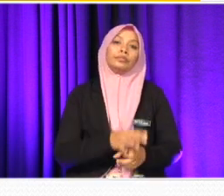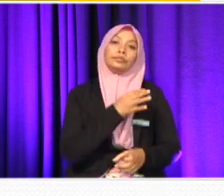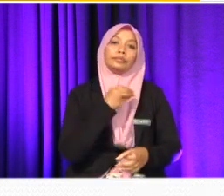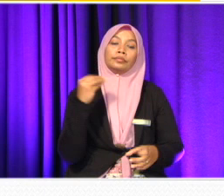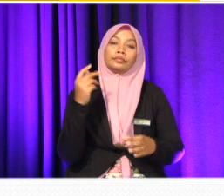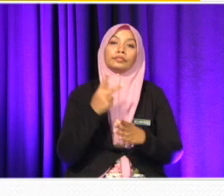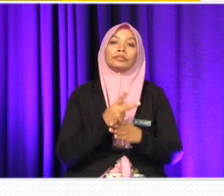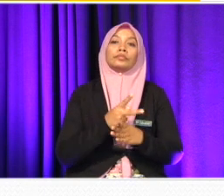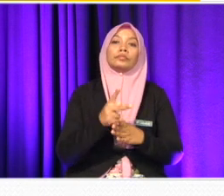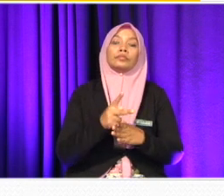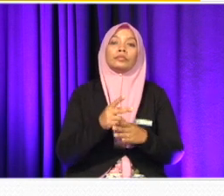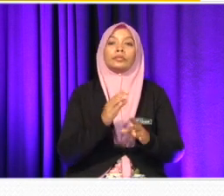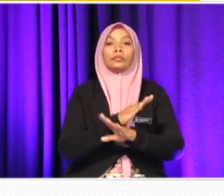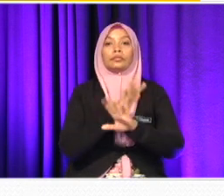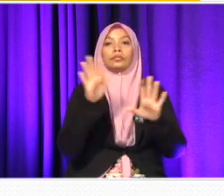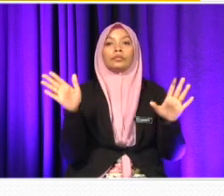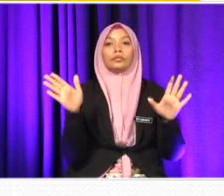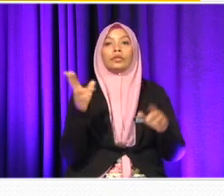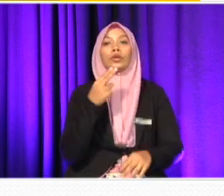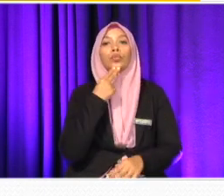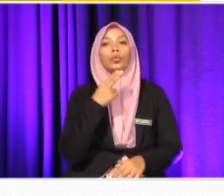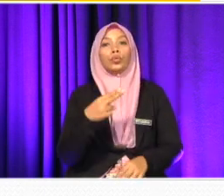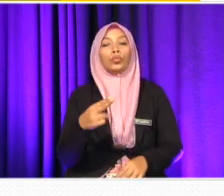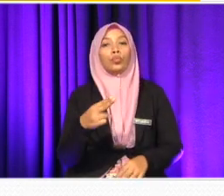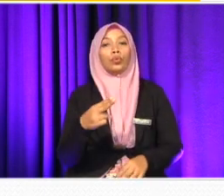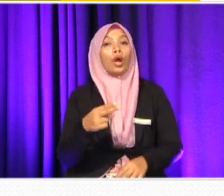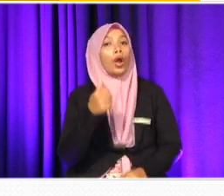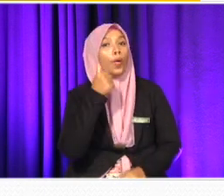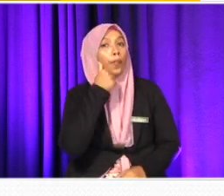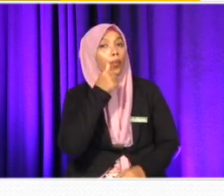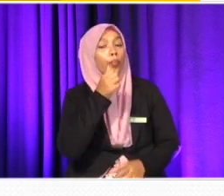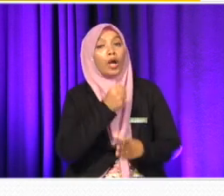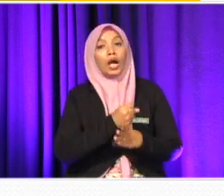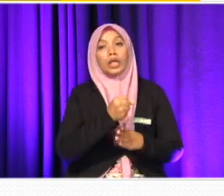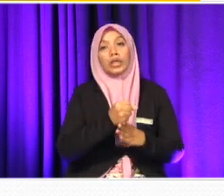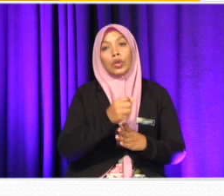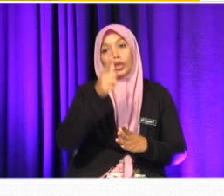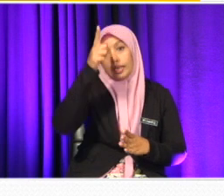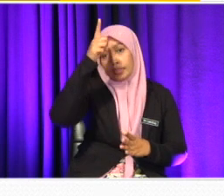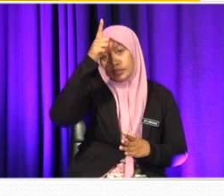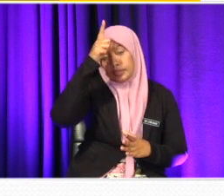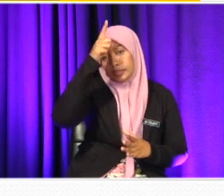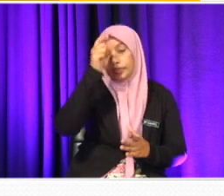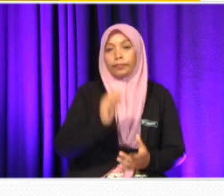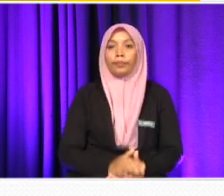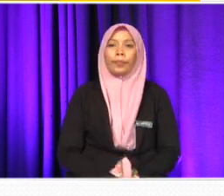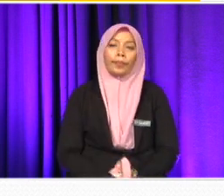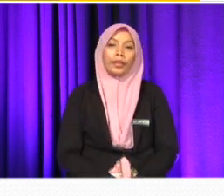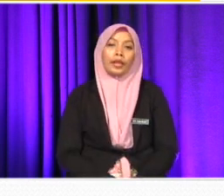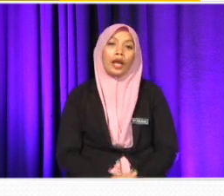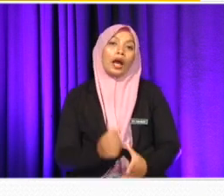Terangkan lagi pada umur dan Tina pendapatan dan pernikahan kemudian membagikan pasal